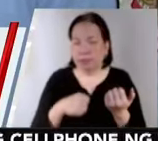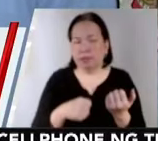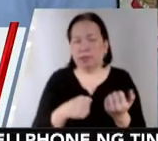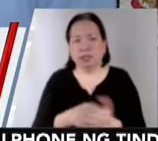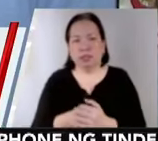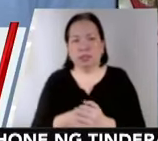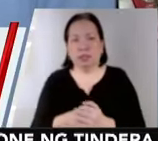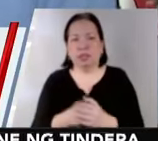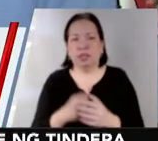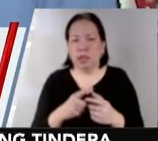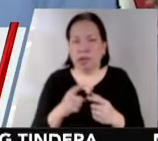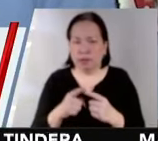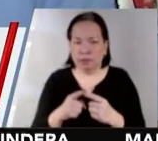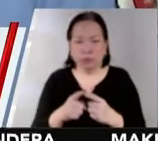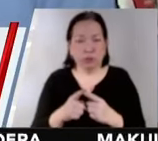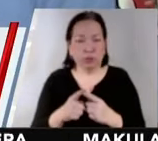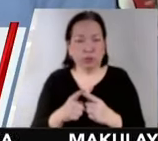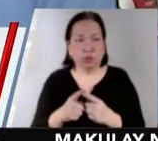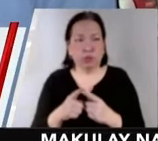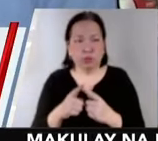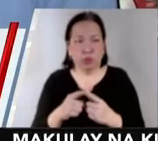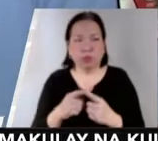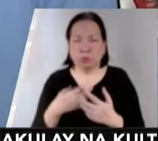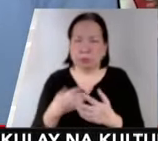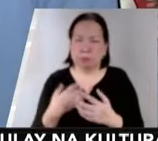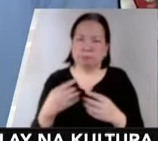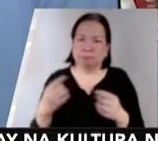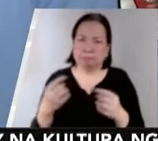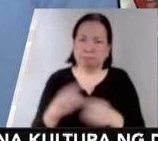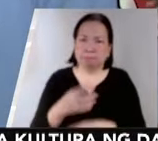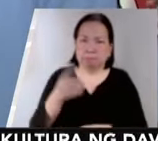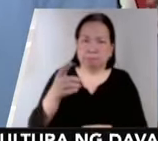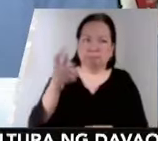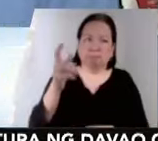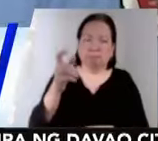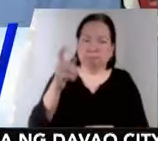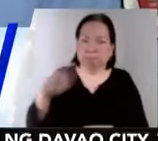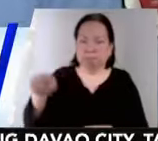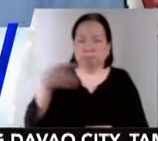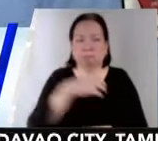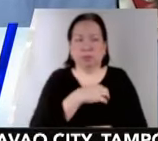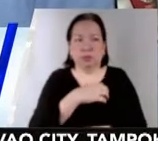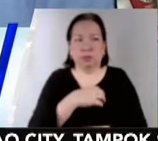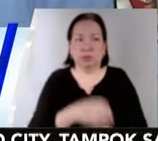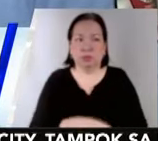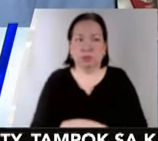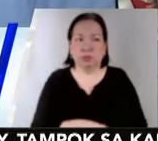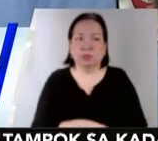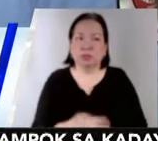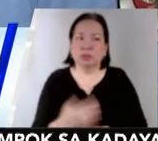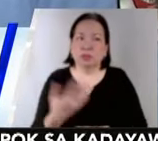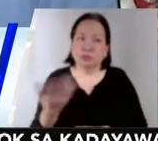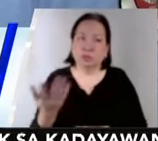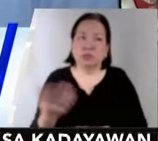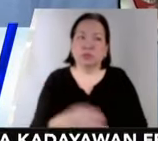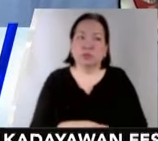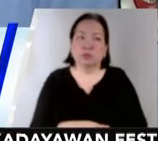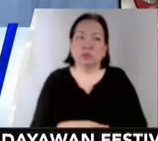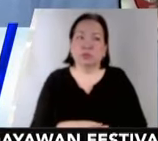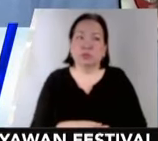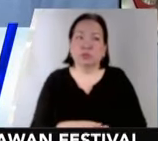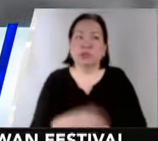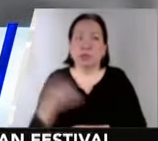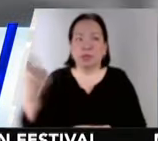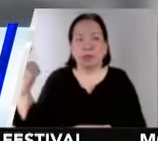there, nag-return fire yung ating mga police. And yun nga, na tamaan